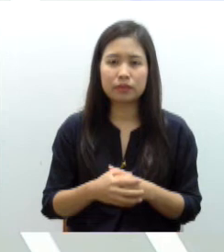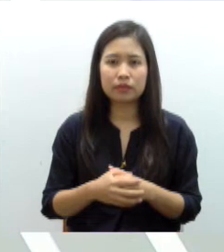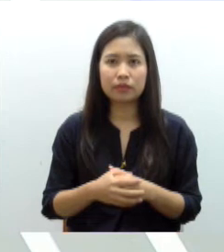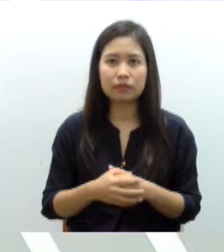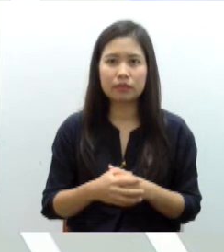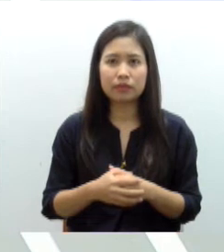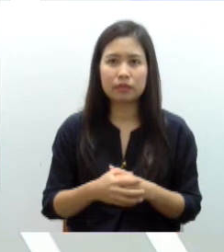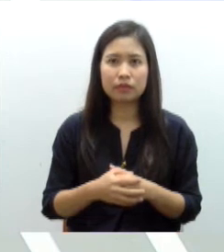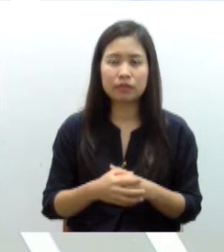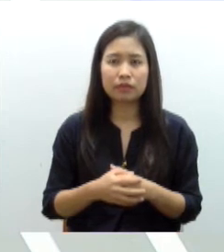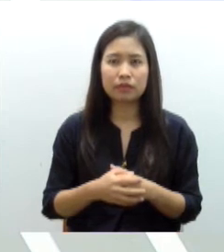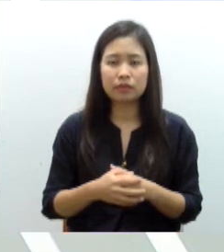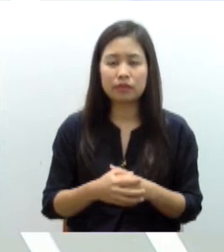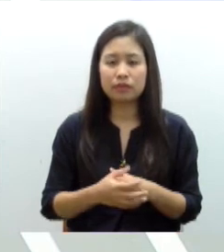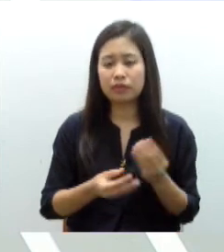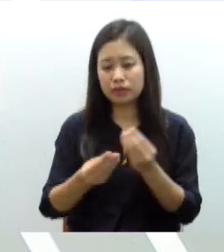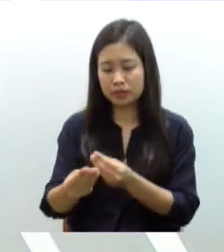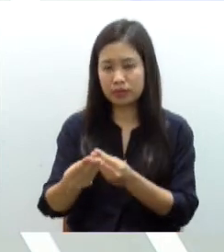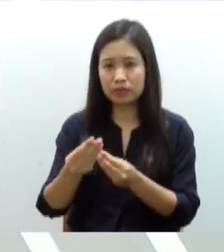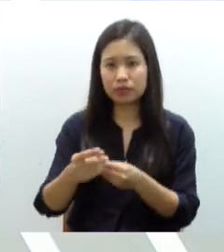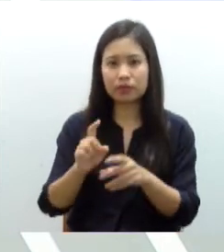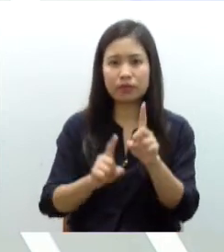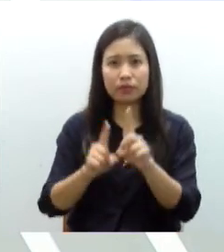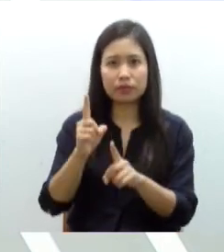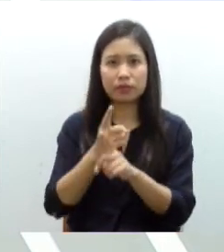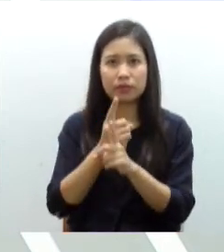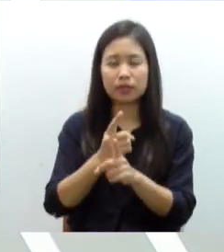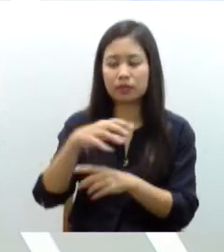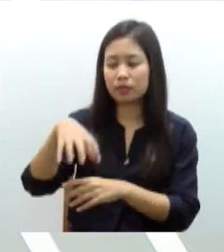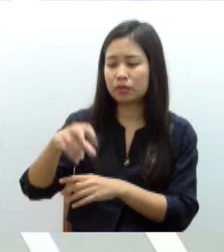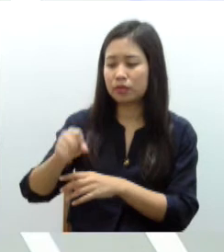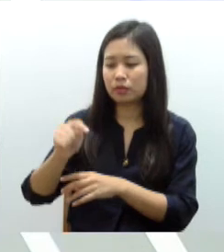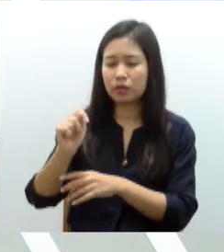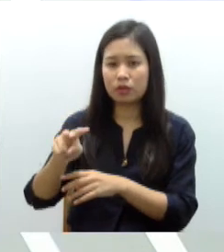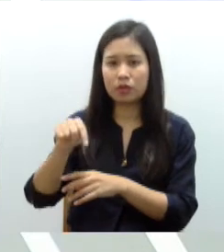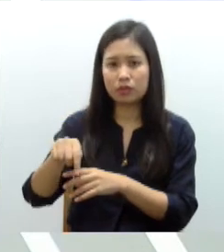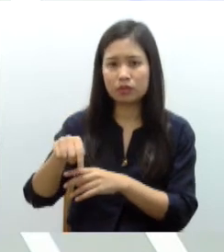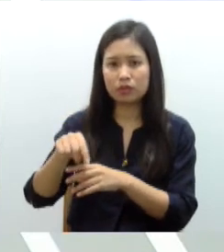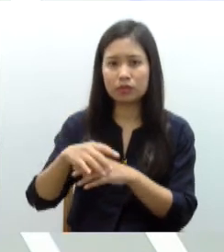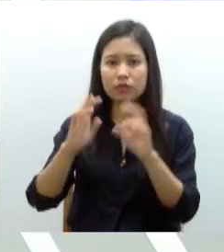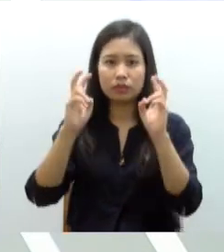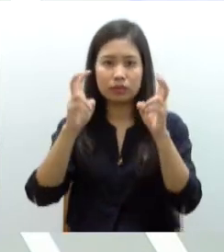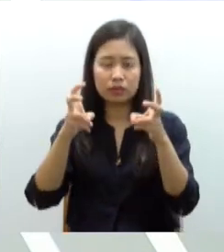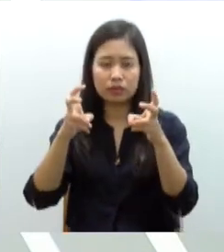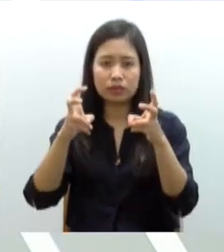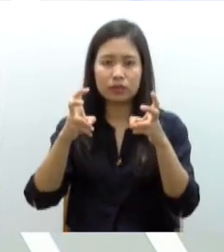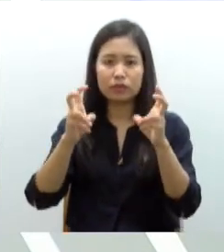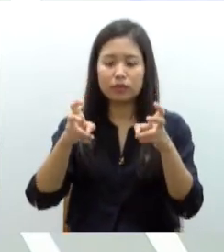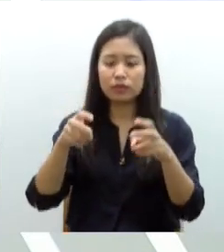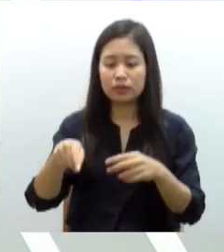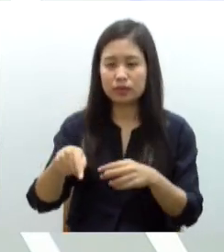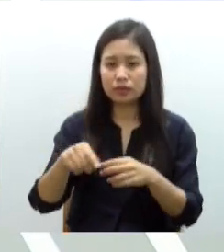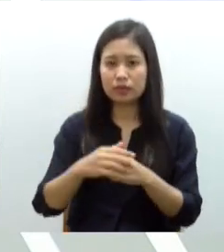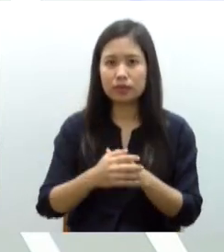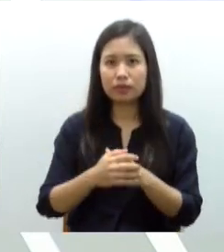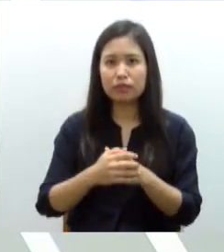นะครับ OIT ก็คือได้จากเว็บไซต์ที่ข้อมูลที่ปรากฏในเว็บไซต์ของสปทเองนะฮะในส่วนของประเด็นในส่วนของกลุ่มเป้าหมายถ้าฐานะส